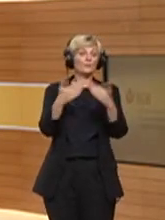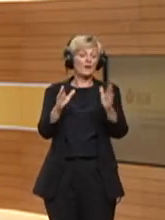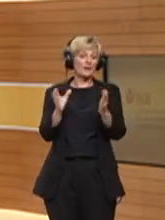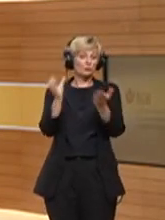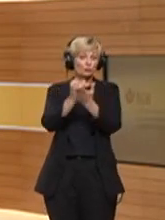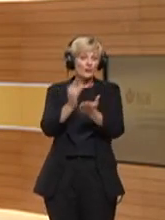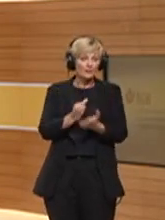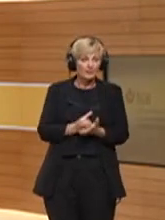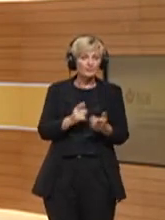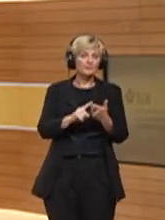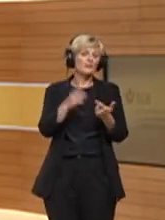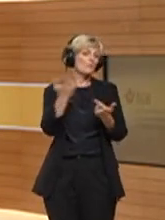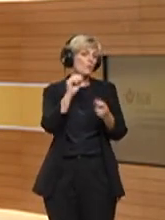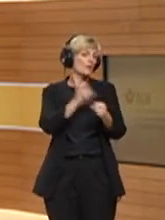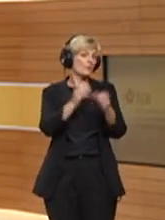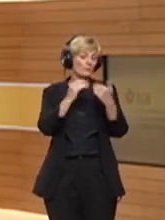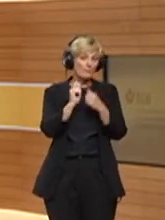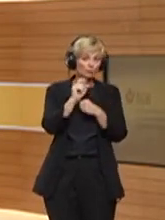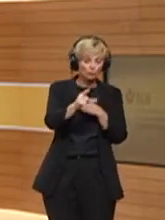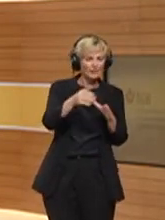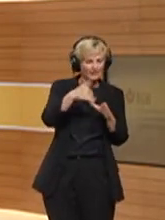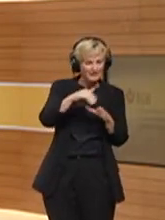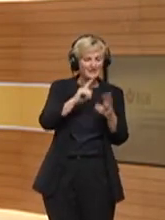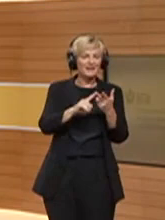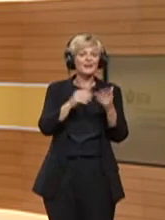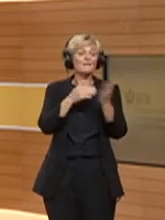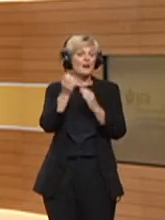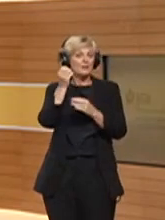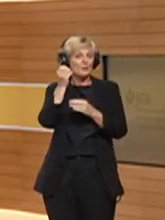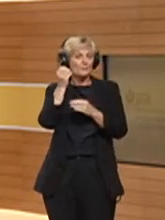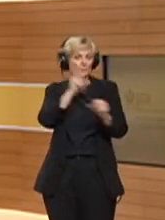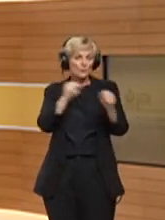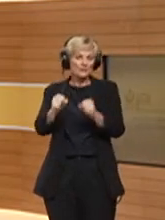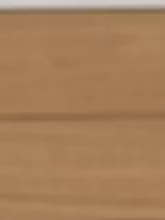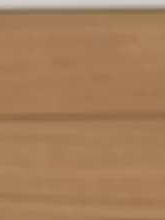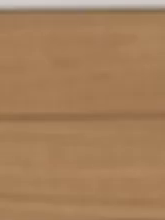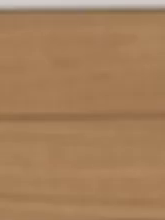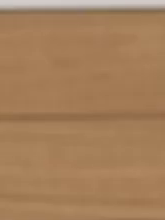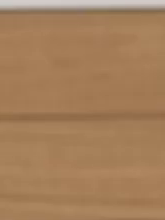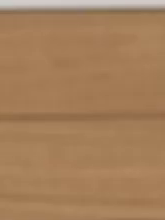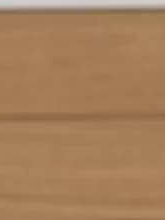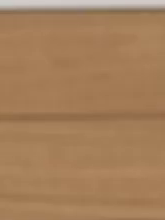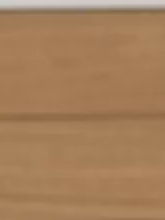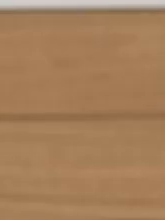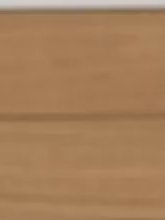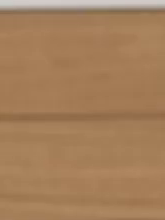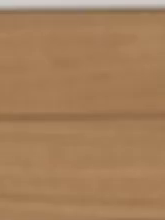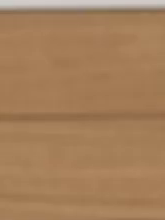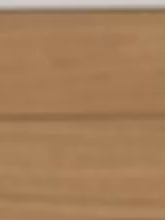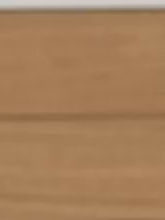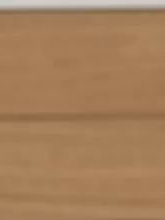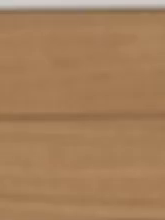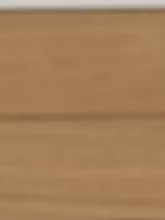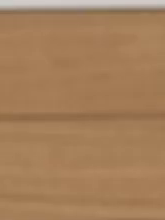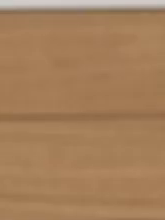welche Weiterentwicklungsmöglichkeiten es gibt. Das haben wir auch über soziale Medien gemacht und versucht, wirklich